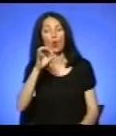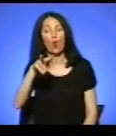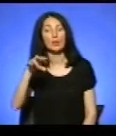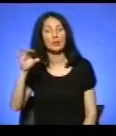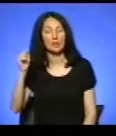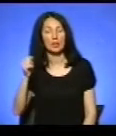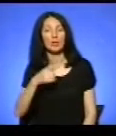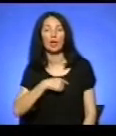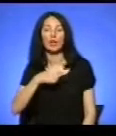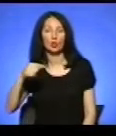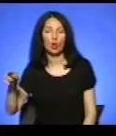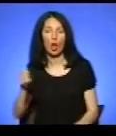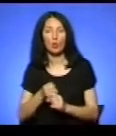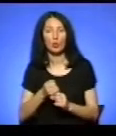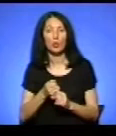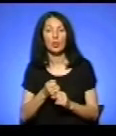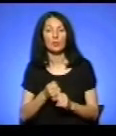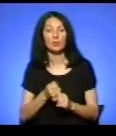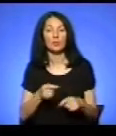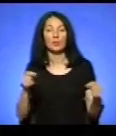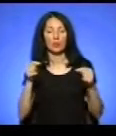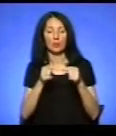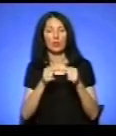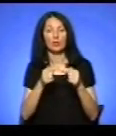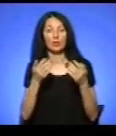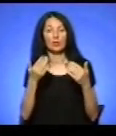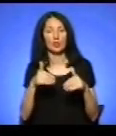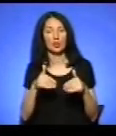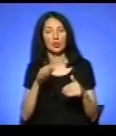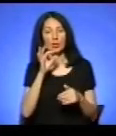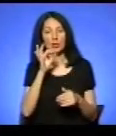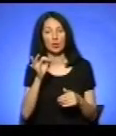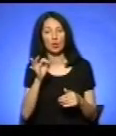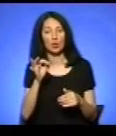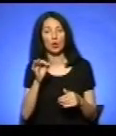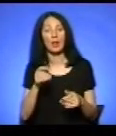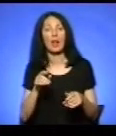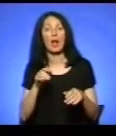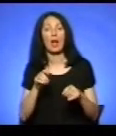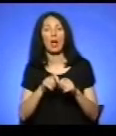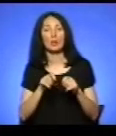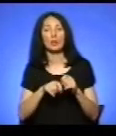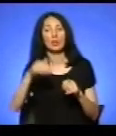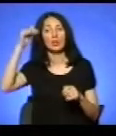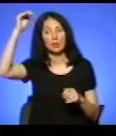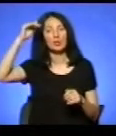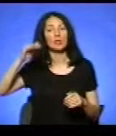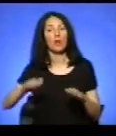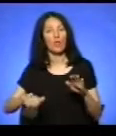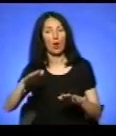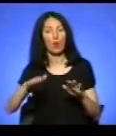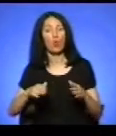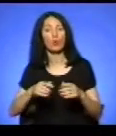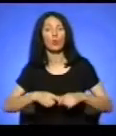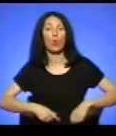електрокардіограму знімати, відповідно вже забіжу наперед, вимірювати зріст, вагу,